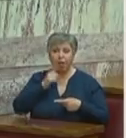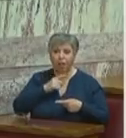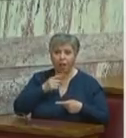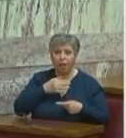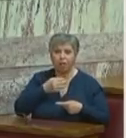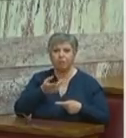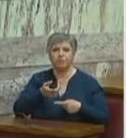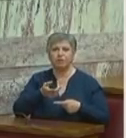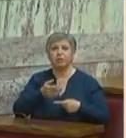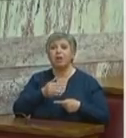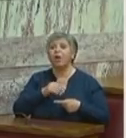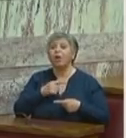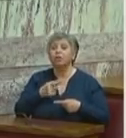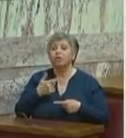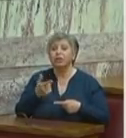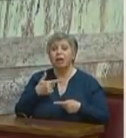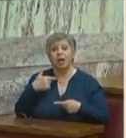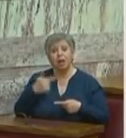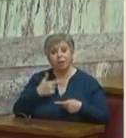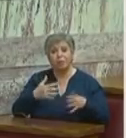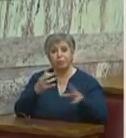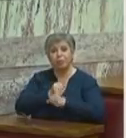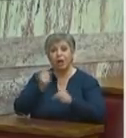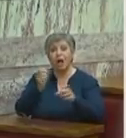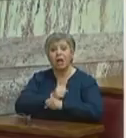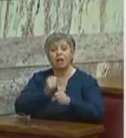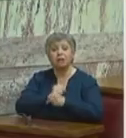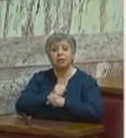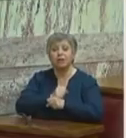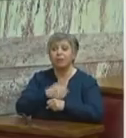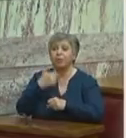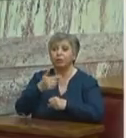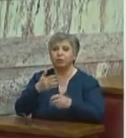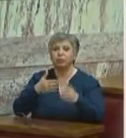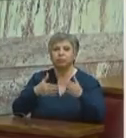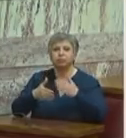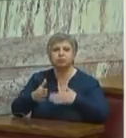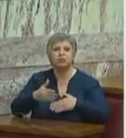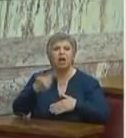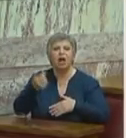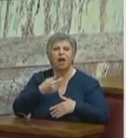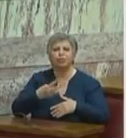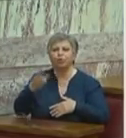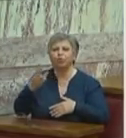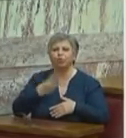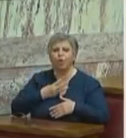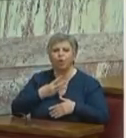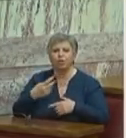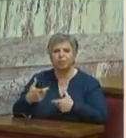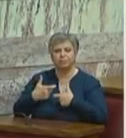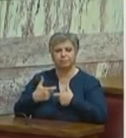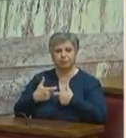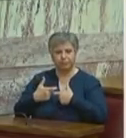εξόδου. Στην συζήτηση για τον προϋπολογισμό τον Νοέμβριο του 2017, είπα από το βήμα